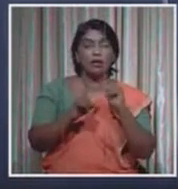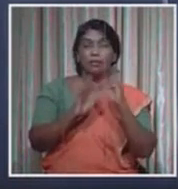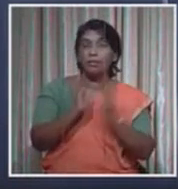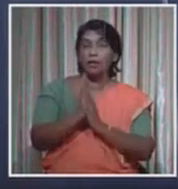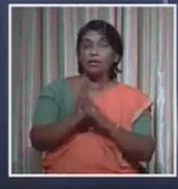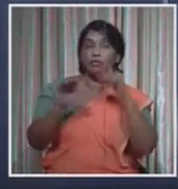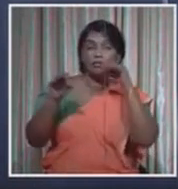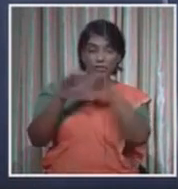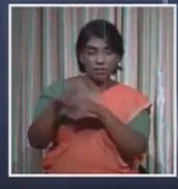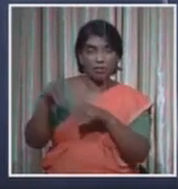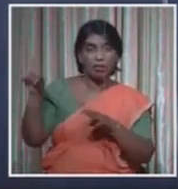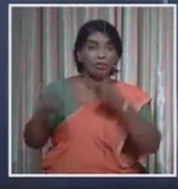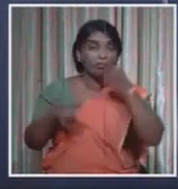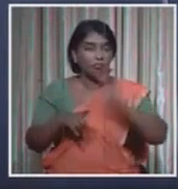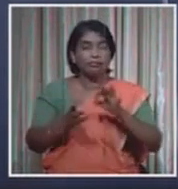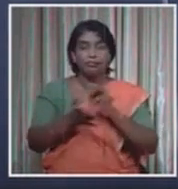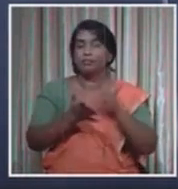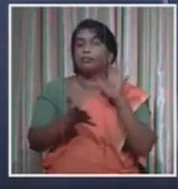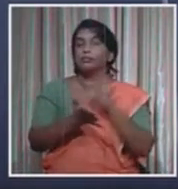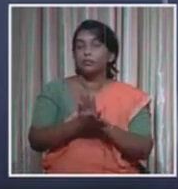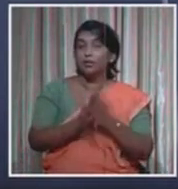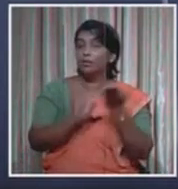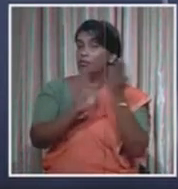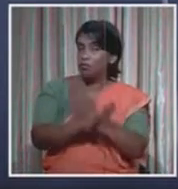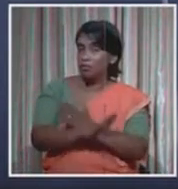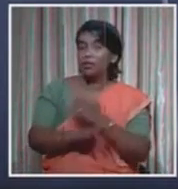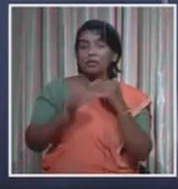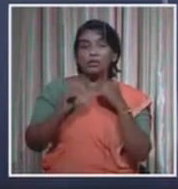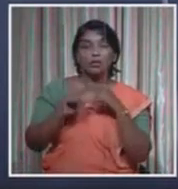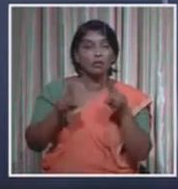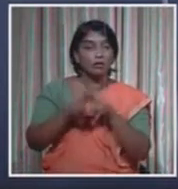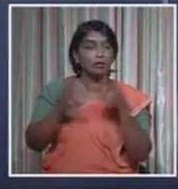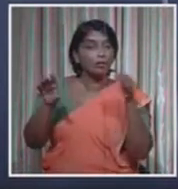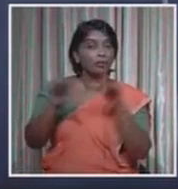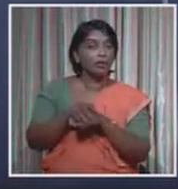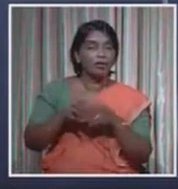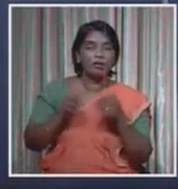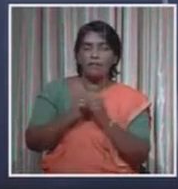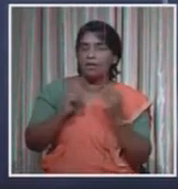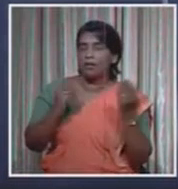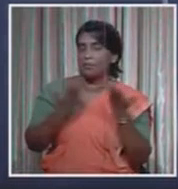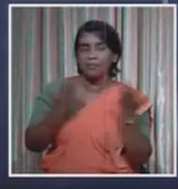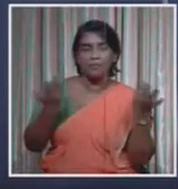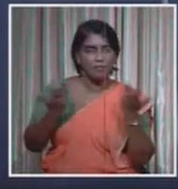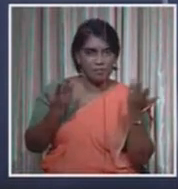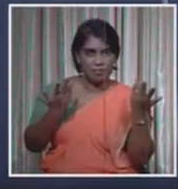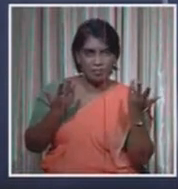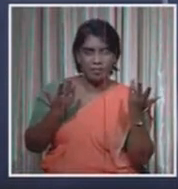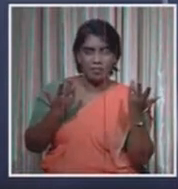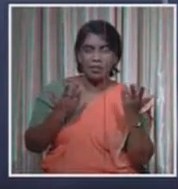මන්ත්‍රී දෙලා තීන්දුව දීපු යුගයට සම්මාදම් වෙච්චරේ කරන්න බෑ.